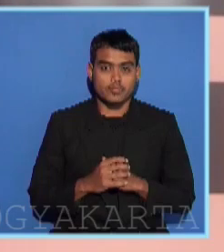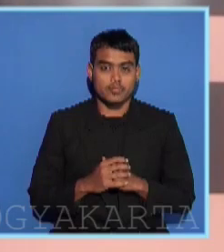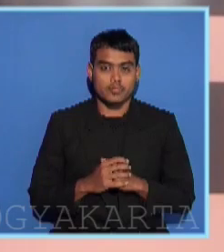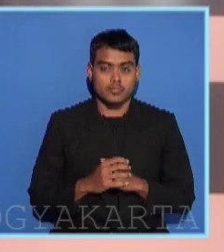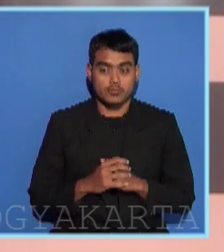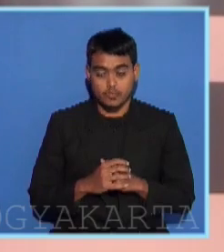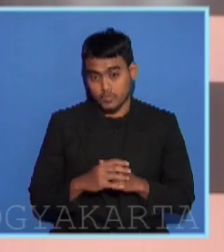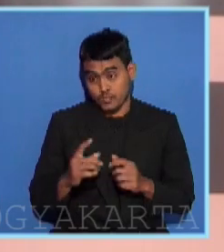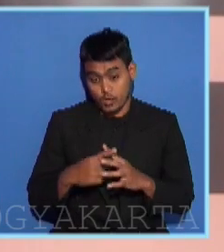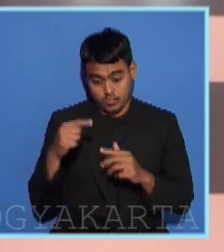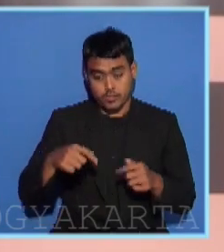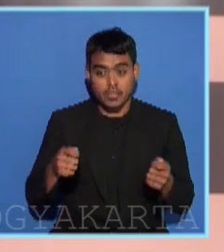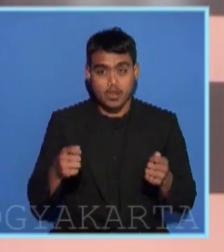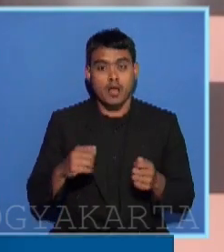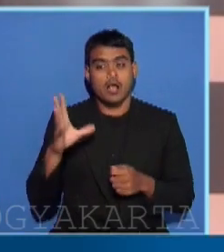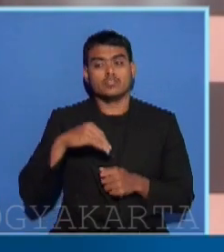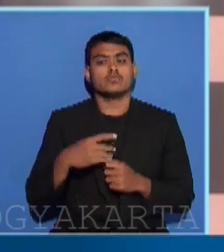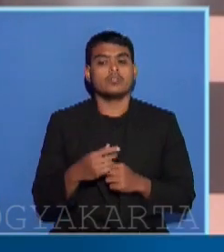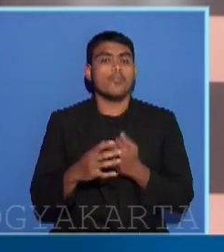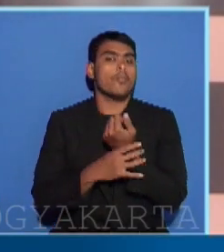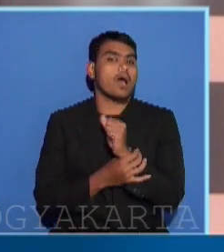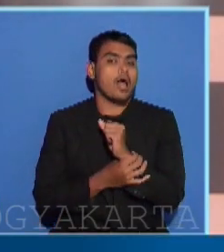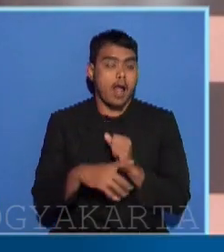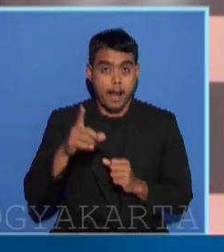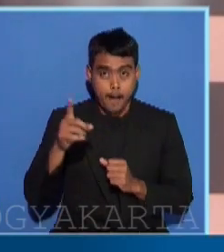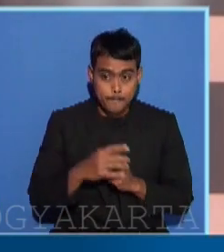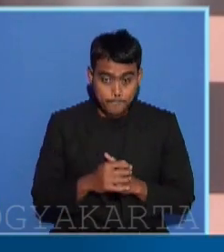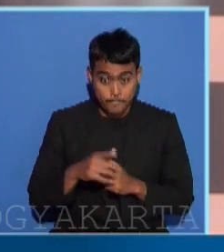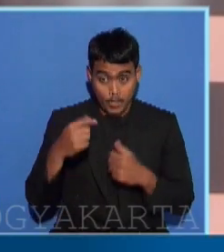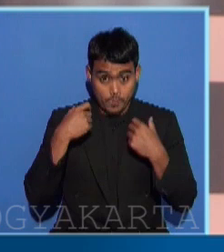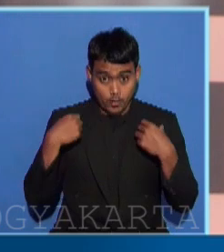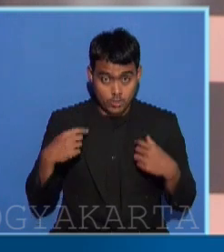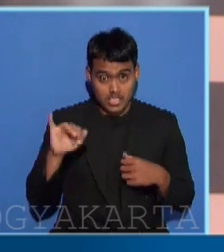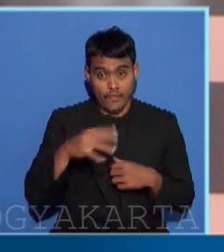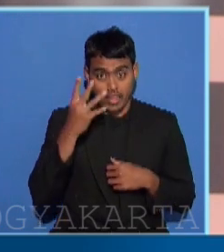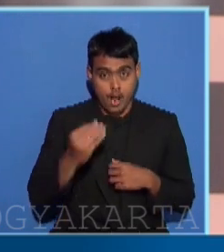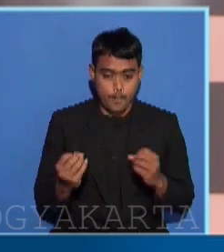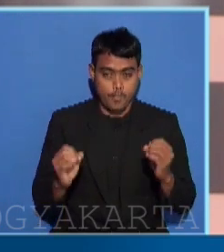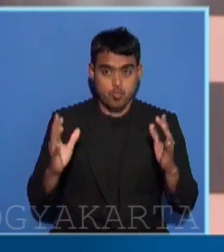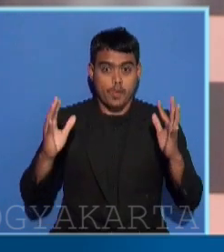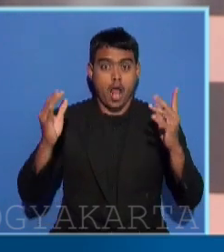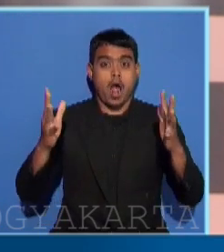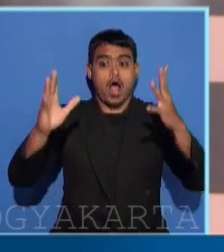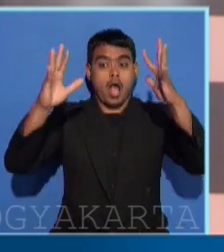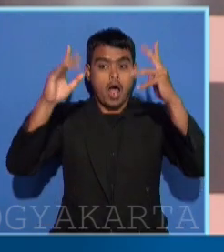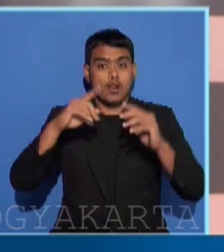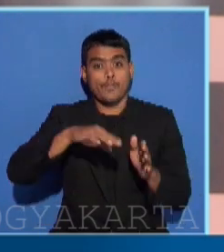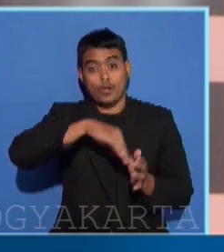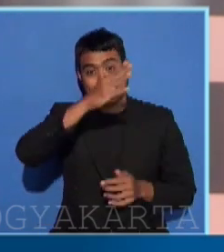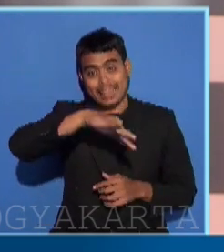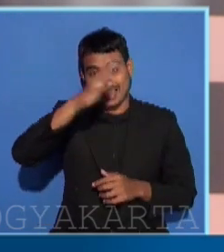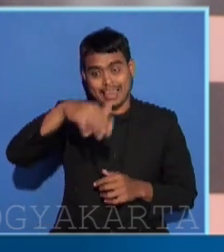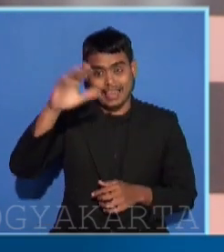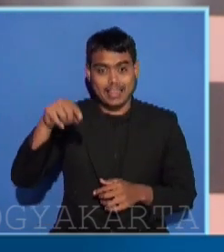informasi pertama dari Magelang Jawa Tengah saudara hutan di Gunung Merapi yang berada di wilayah kecamatan